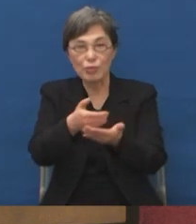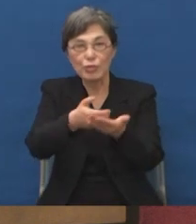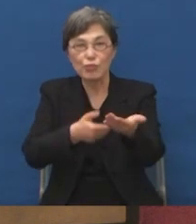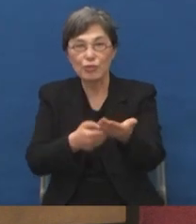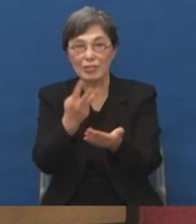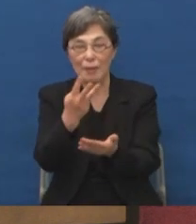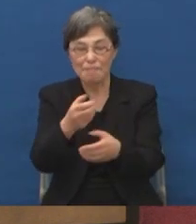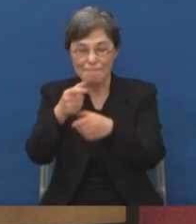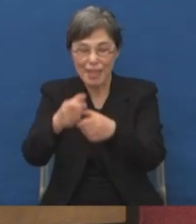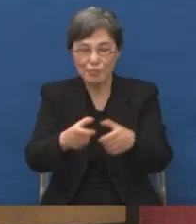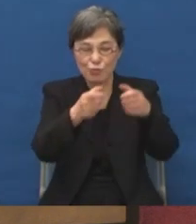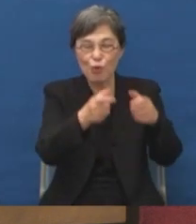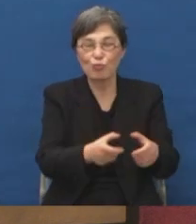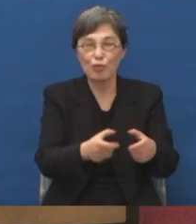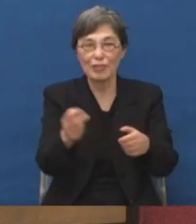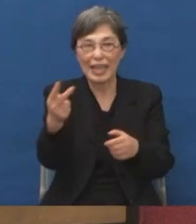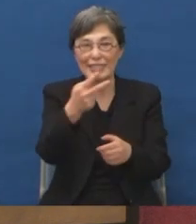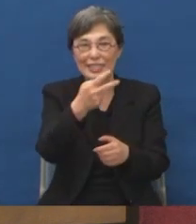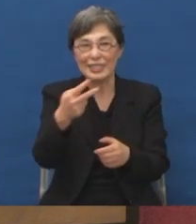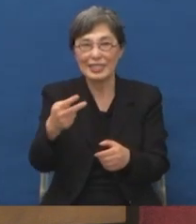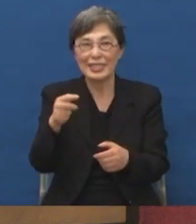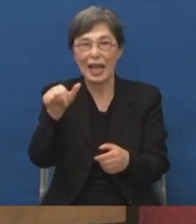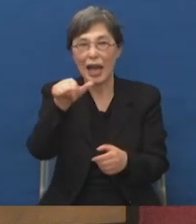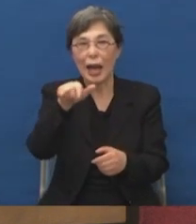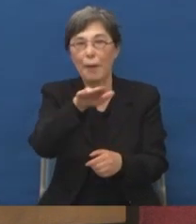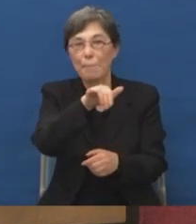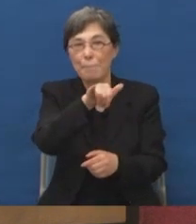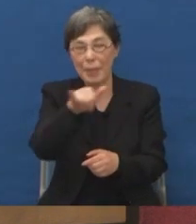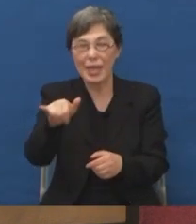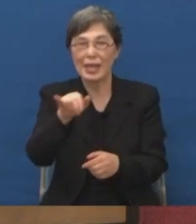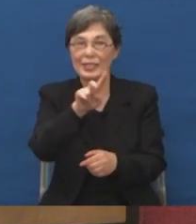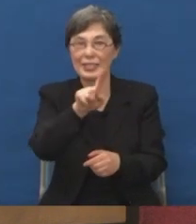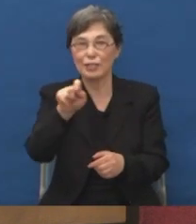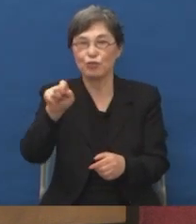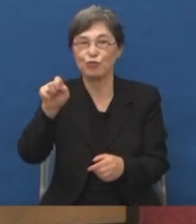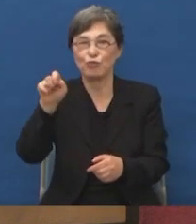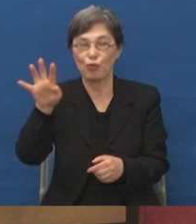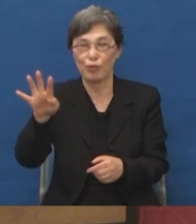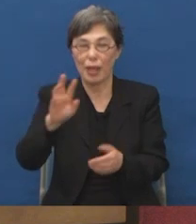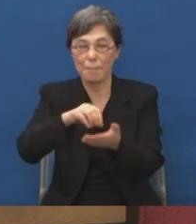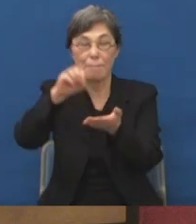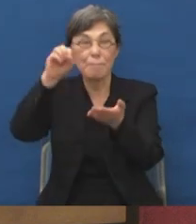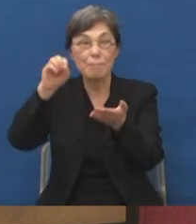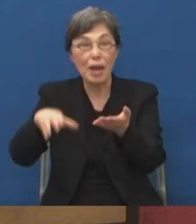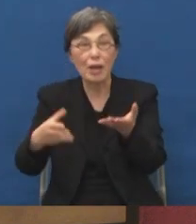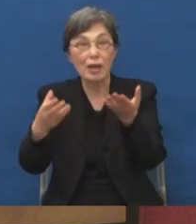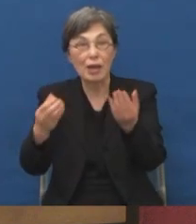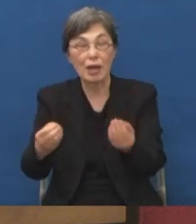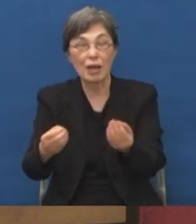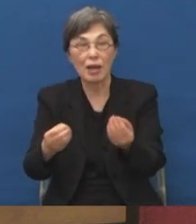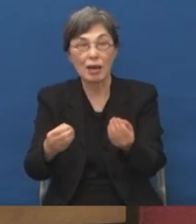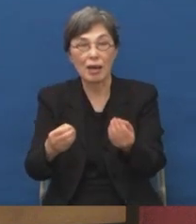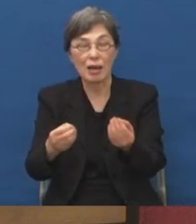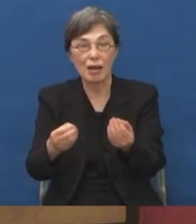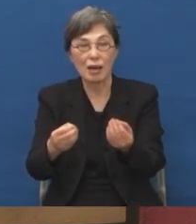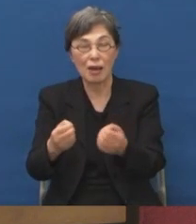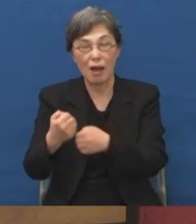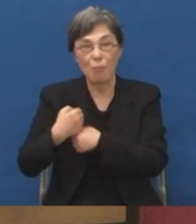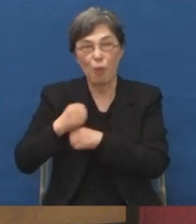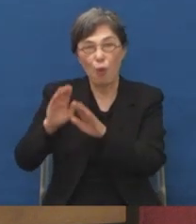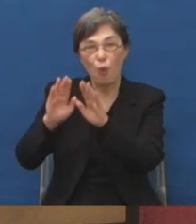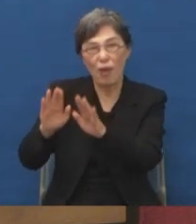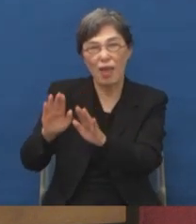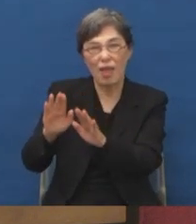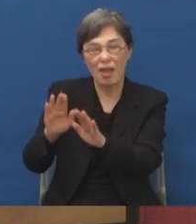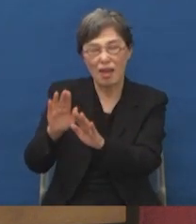は第二次安倍政権時代の2014年に撤廃され、防衛装備移転三原則な